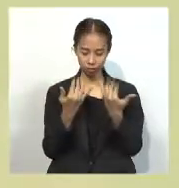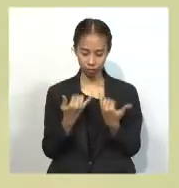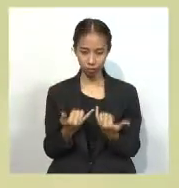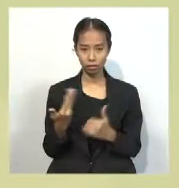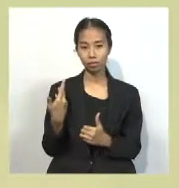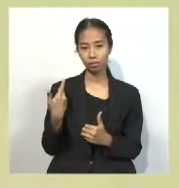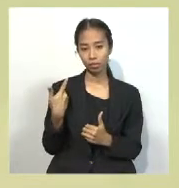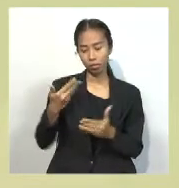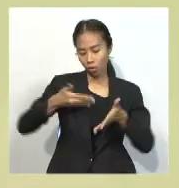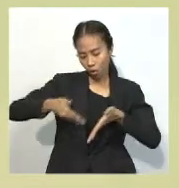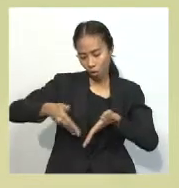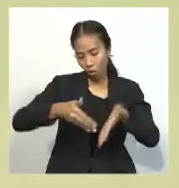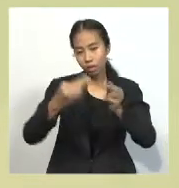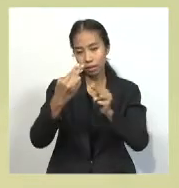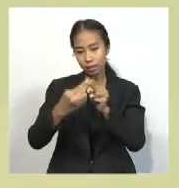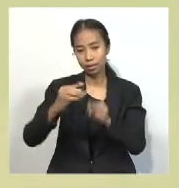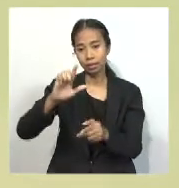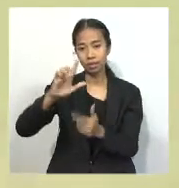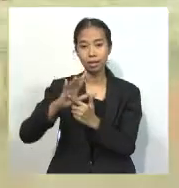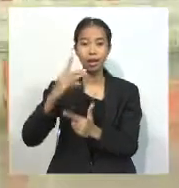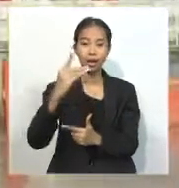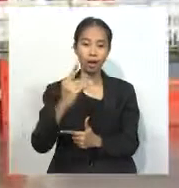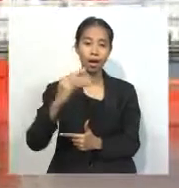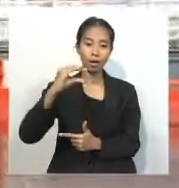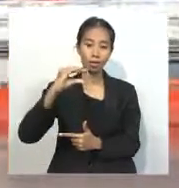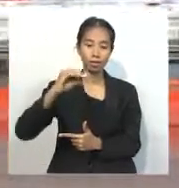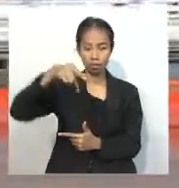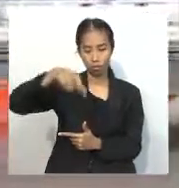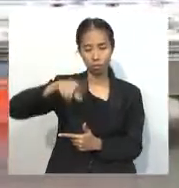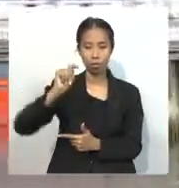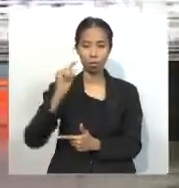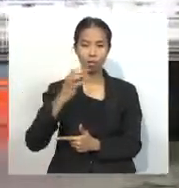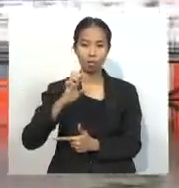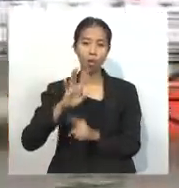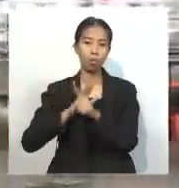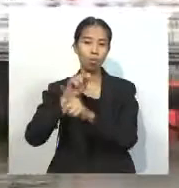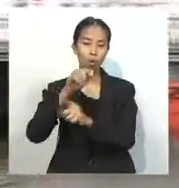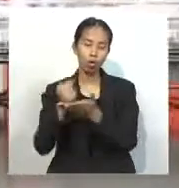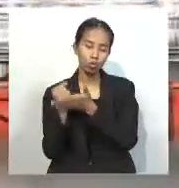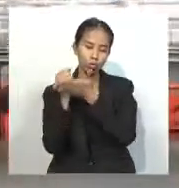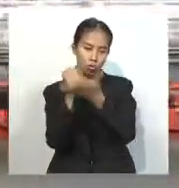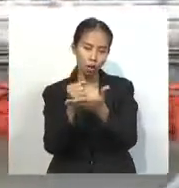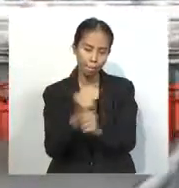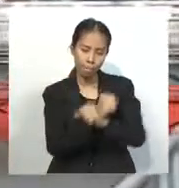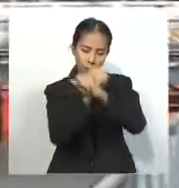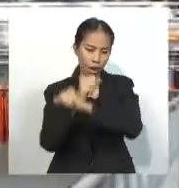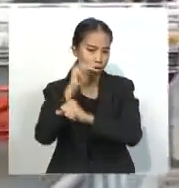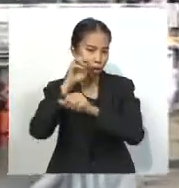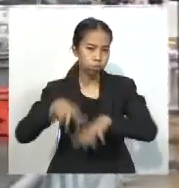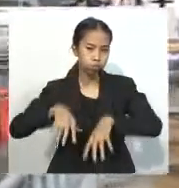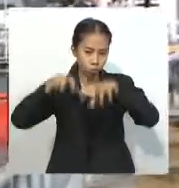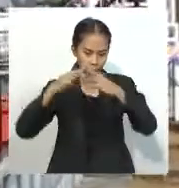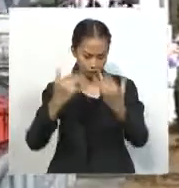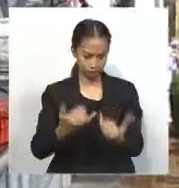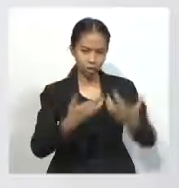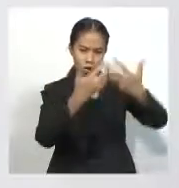ประแดงมีคลองลัดโพเป็นส่วนสำคัญที่ช่วยบรรเทาอุทกภัยขณะเดียวกันพื้นที่นี้มีโรงงานเป็นจำนวนมากขอให้ระมัดระวังเรื่